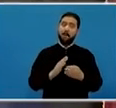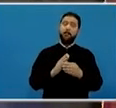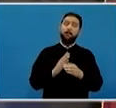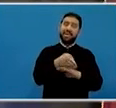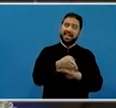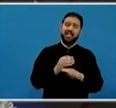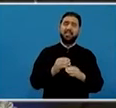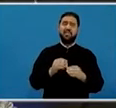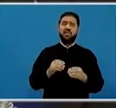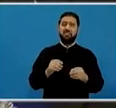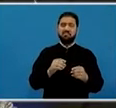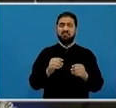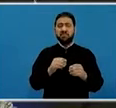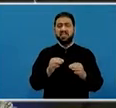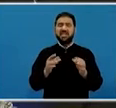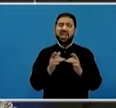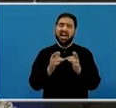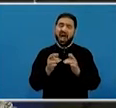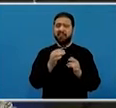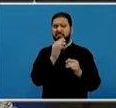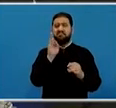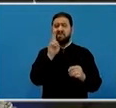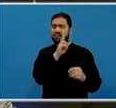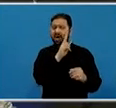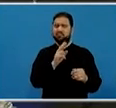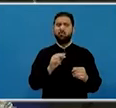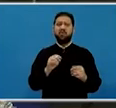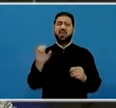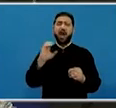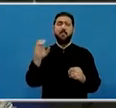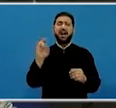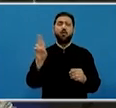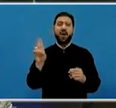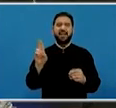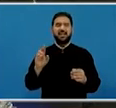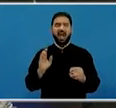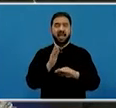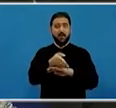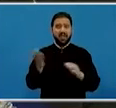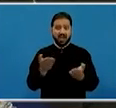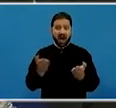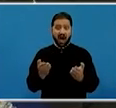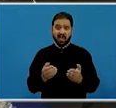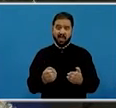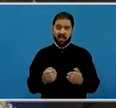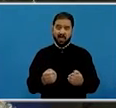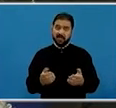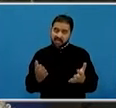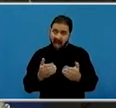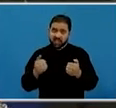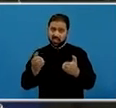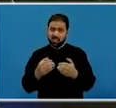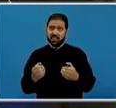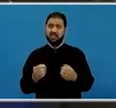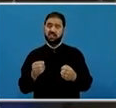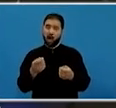socializare și prin televiziuni s-au organizat de multe ori campanii umanitare prin care s-au obținut anumite fonduri